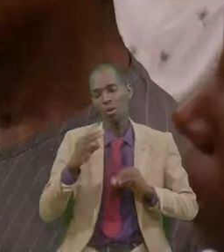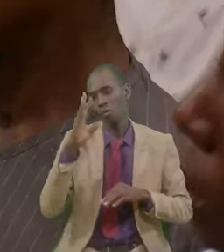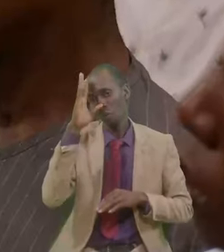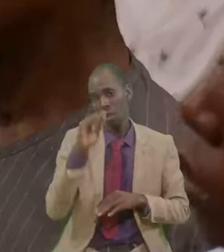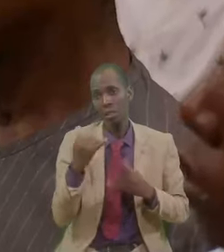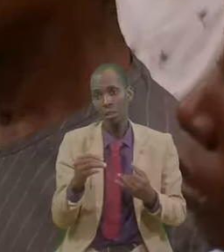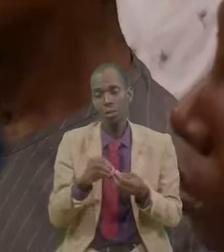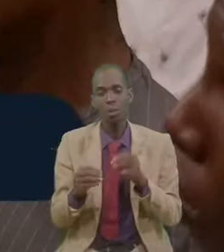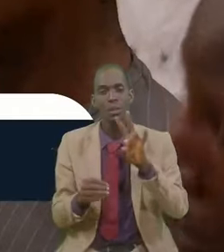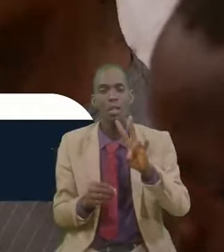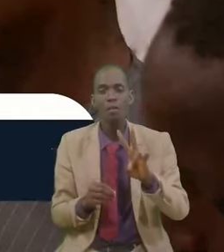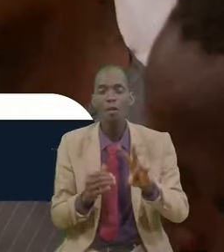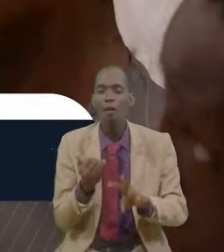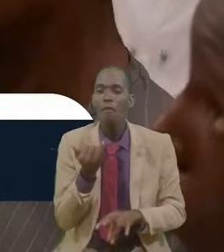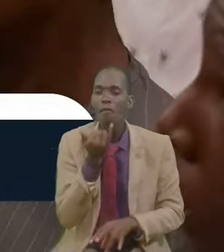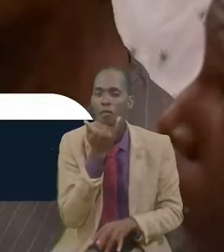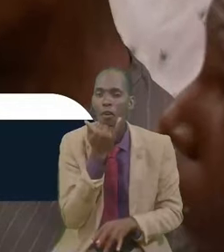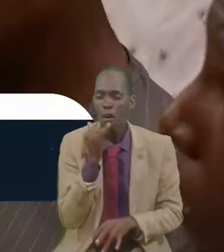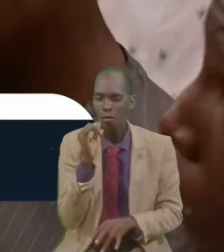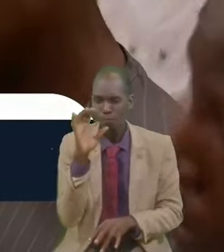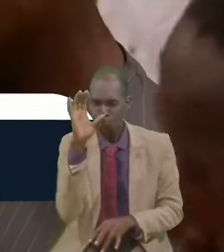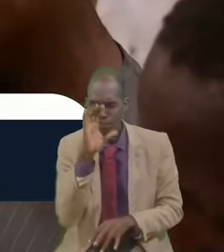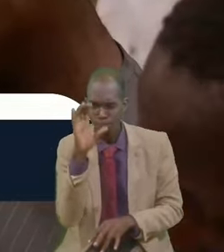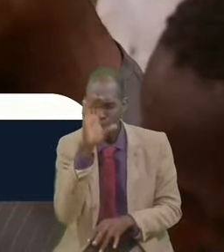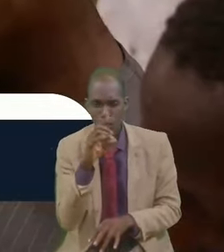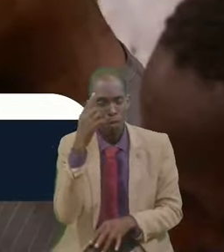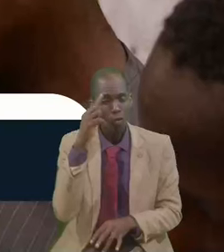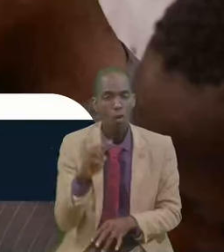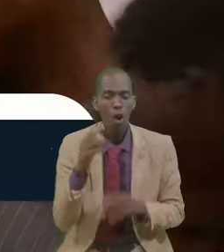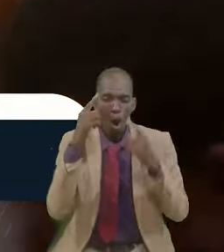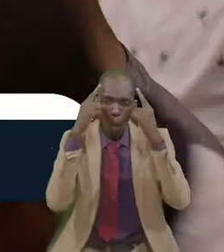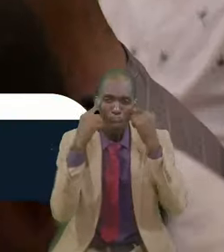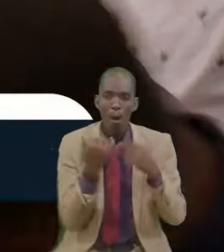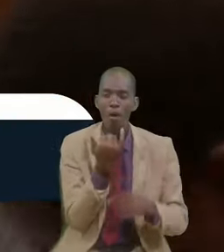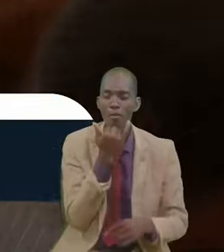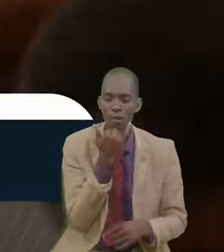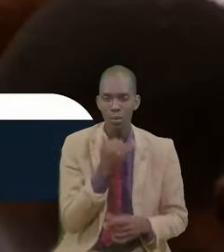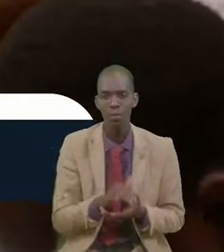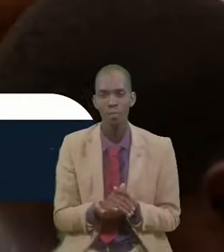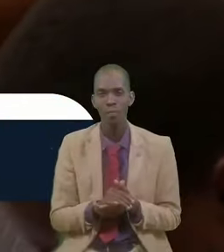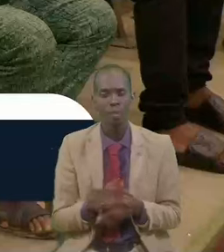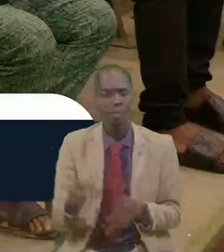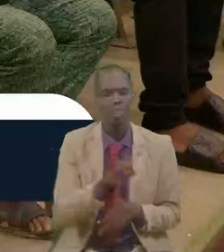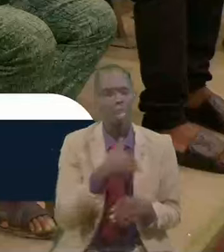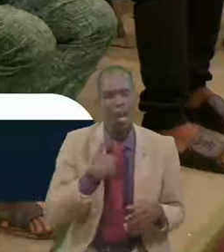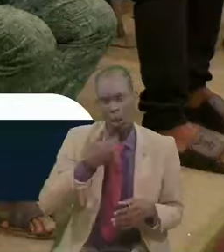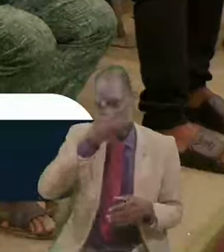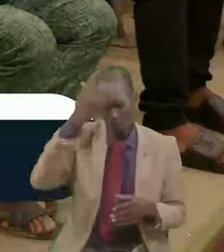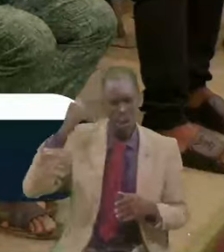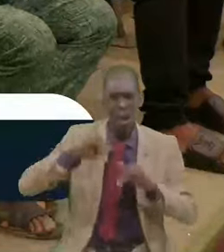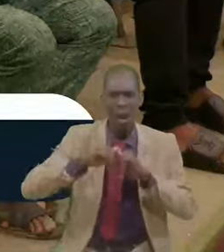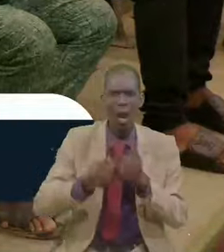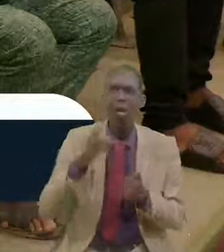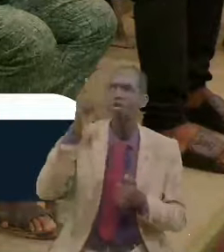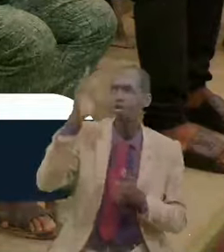C'est la querelle avec Moïse. Chercher, c'est l'accusation. C'est l'accusation de Moïse. Ils accusaient Moïse. Ils